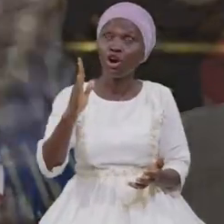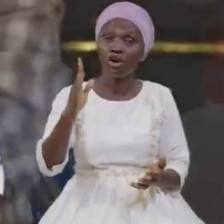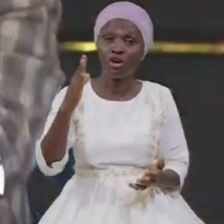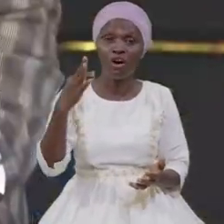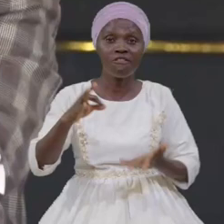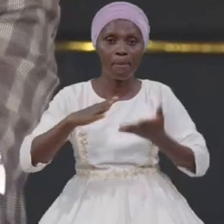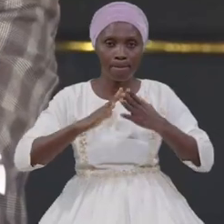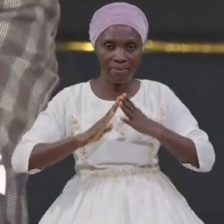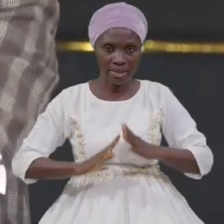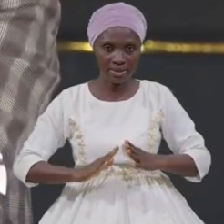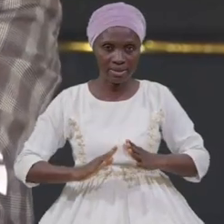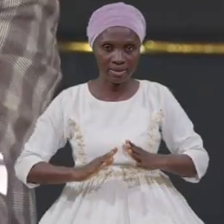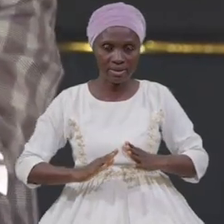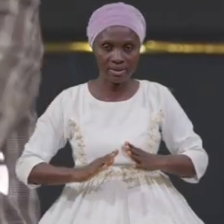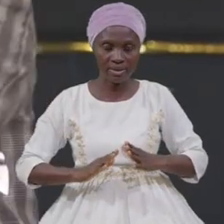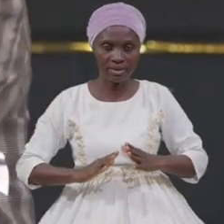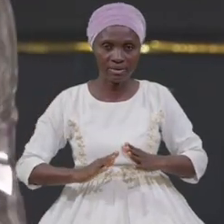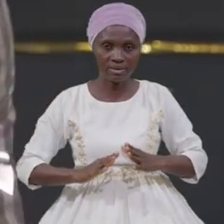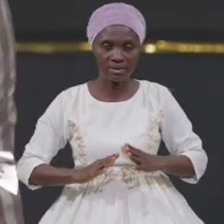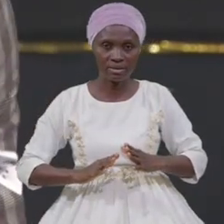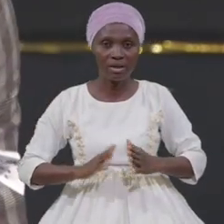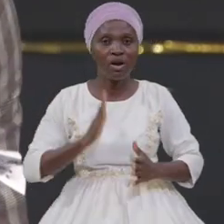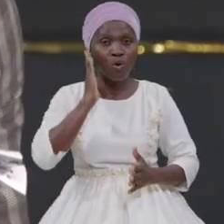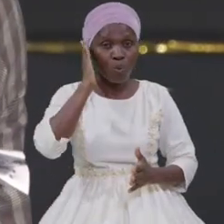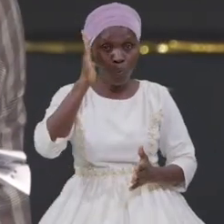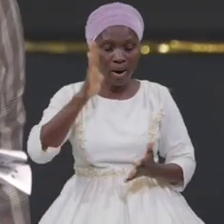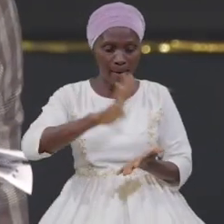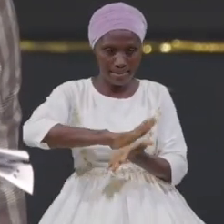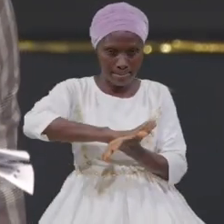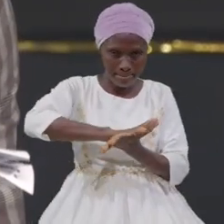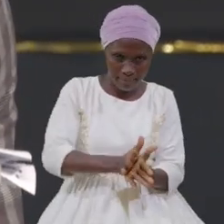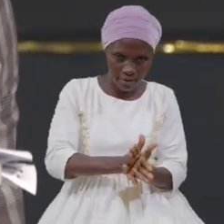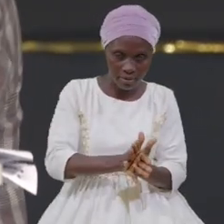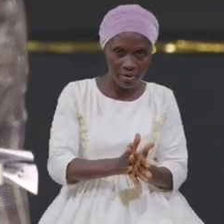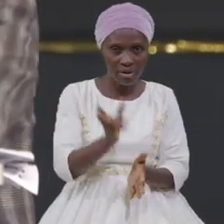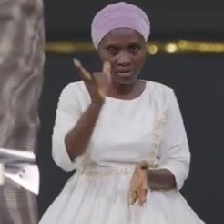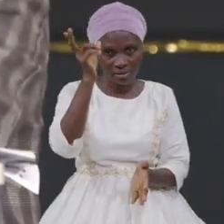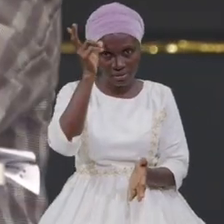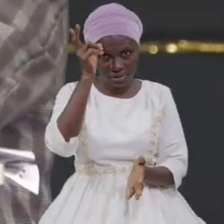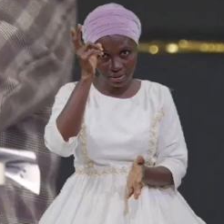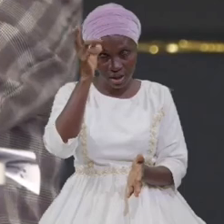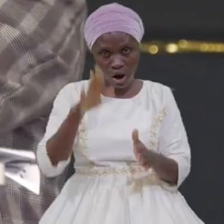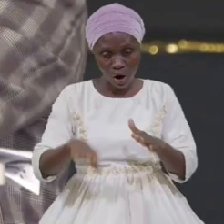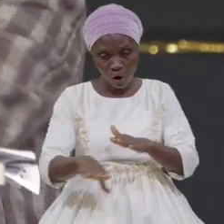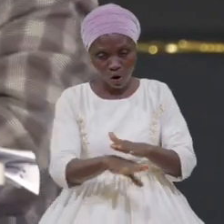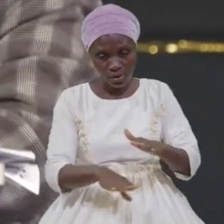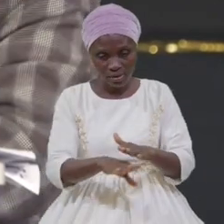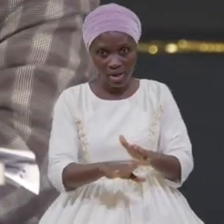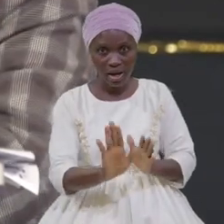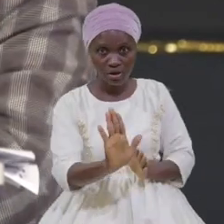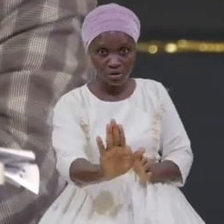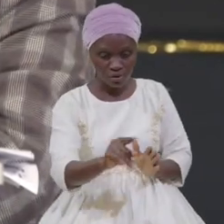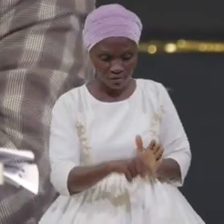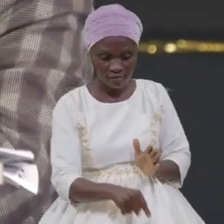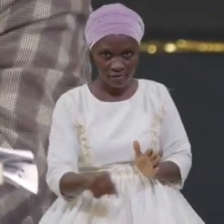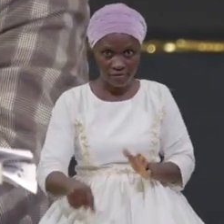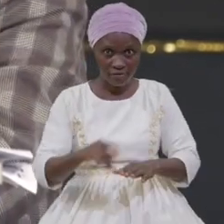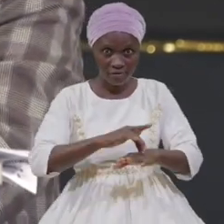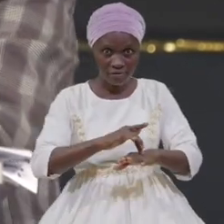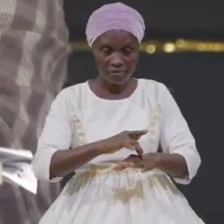Et le Dieu de paix, Romains 16, 20. Le Dieu de paix écrasera bientôt Satan sous vos